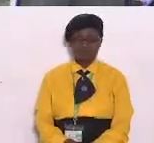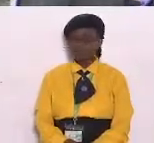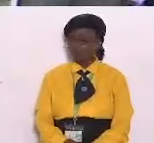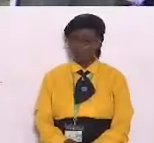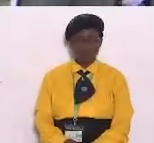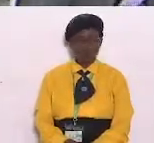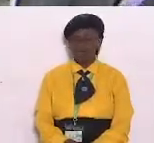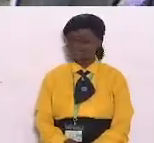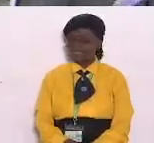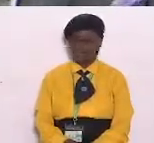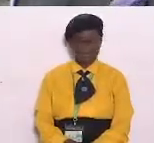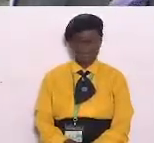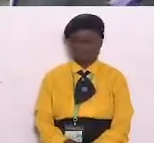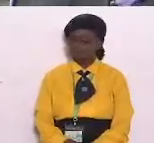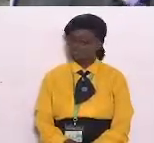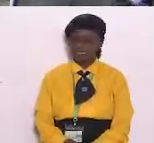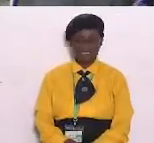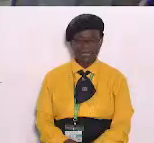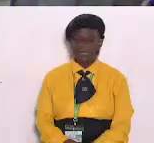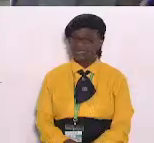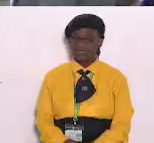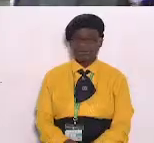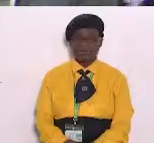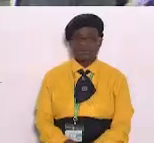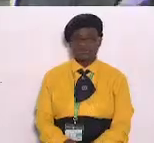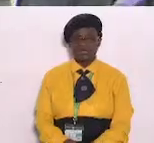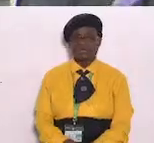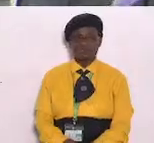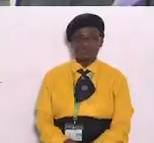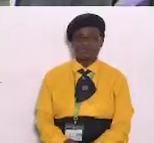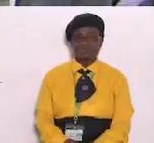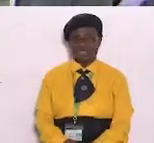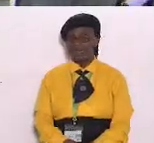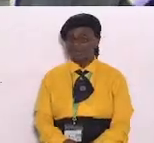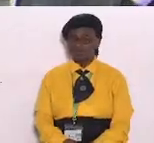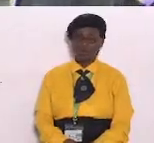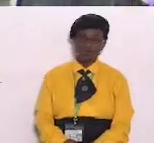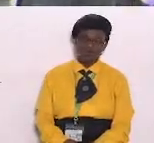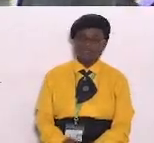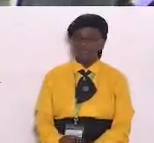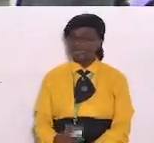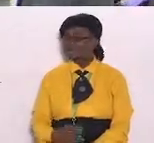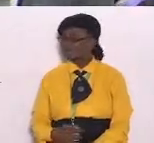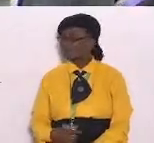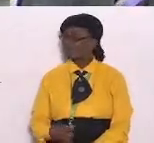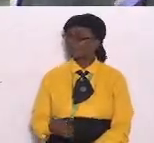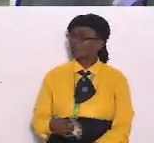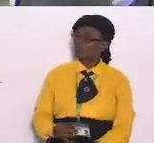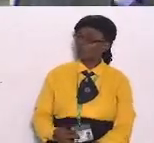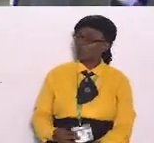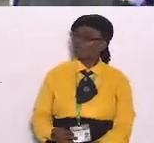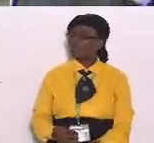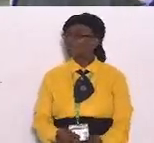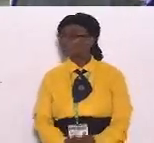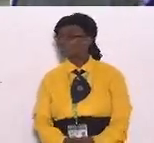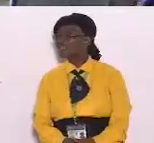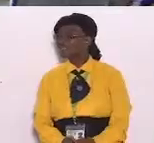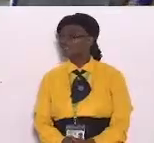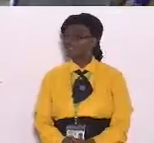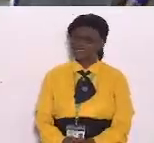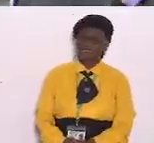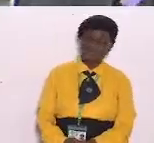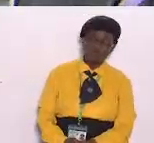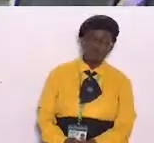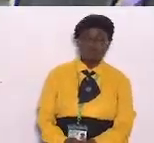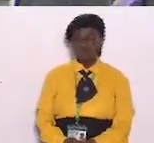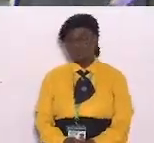btimé l'aveugle le an Seigneur a miséricorde de ma vie de mes